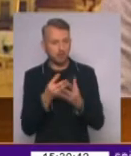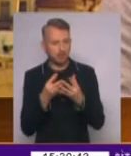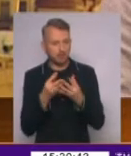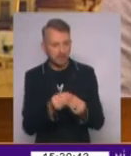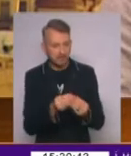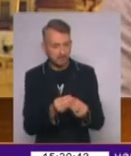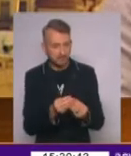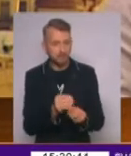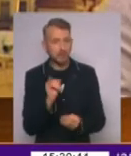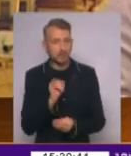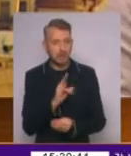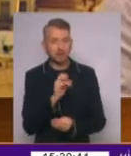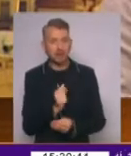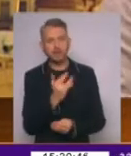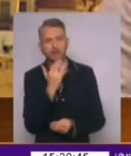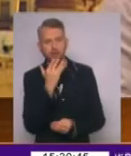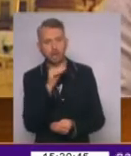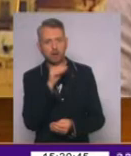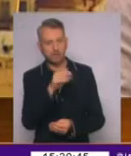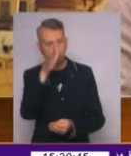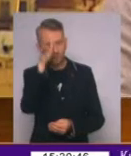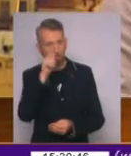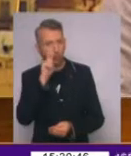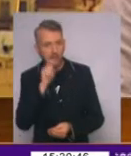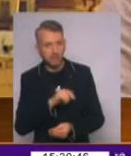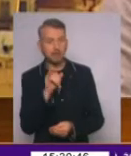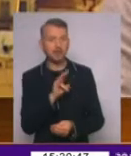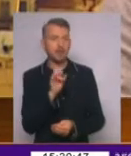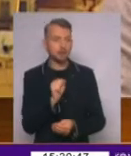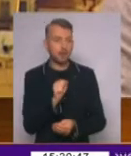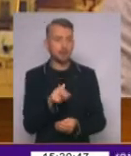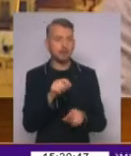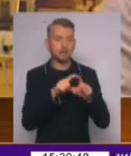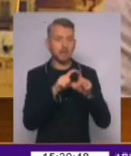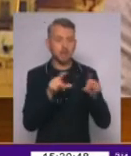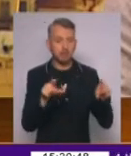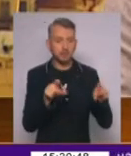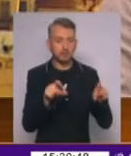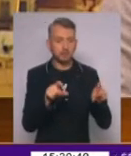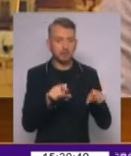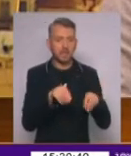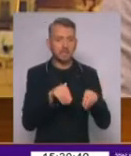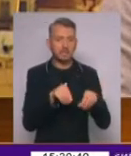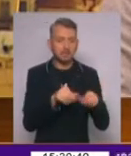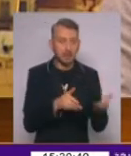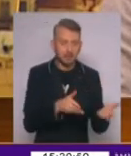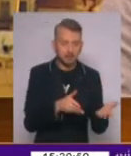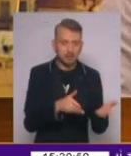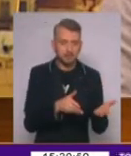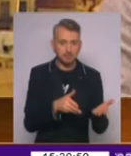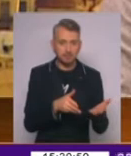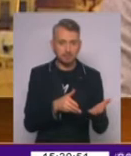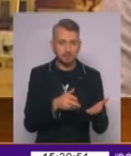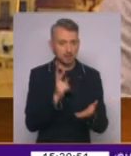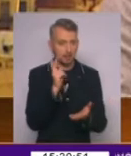я розумію, і на Національну академію наук України, і на департамент земельний, ну, тобто є київський